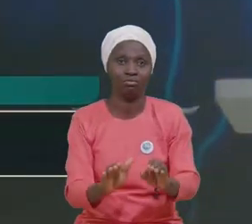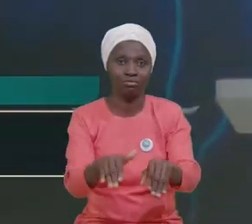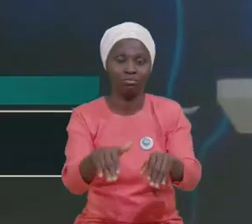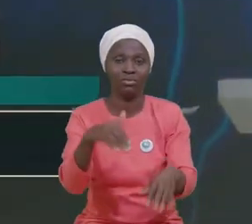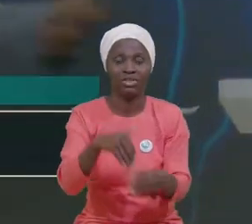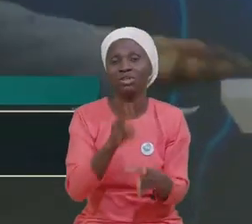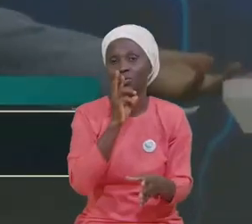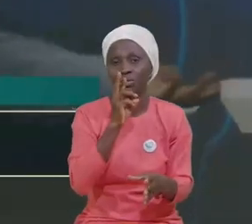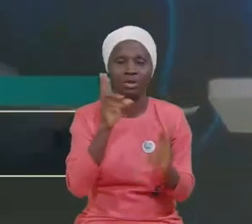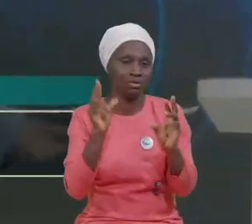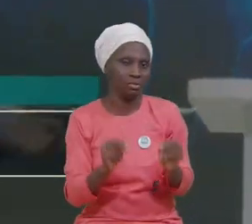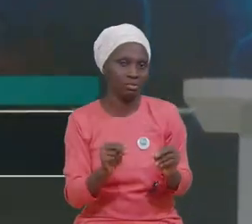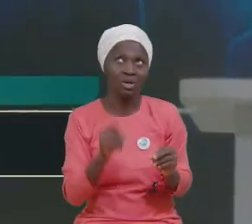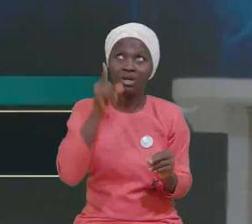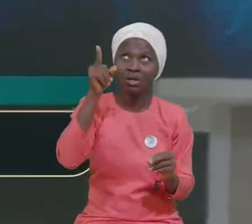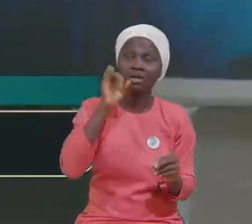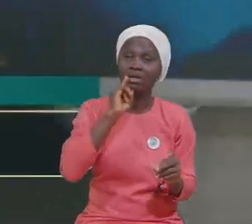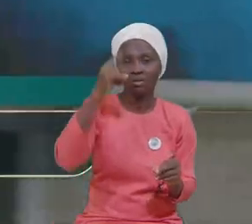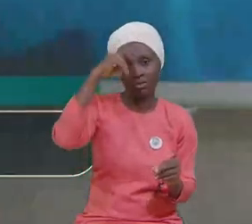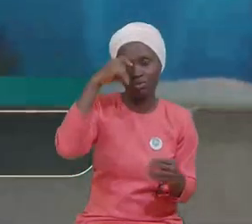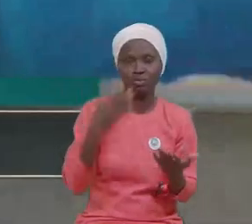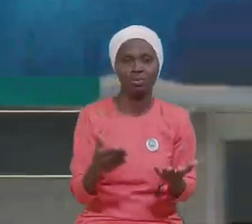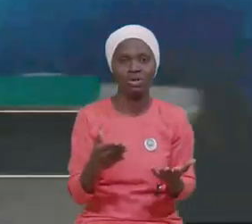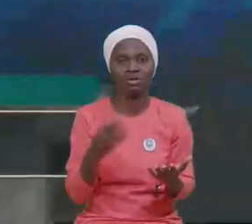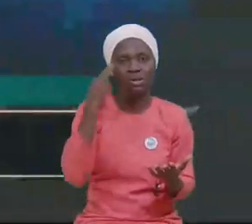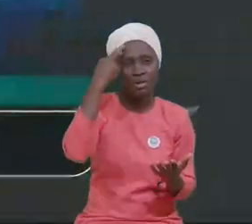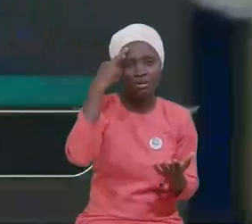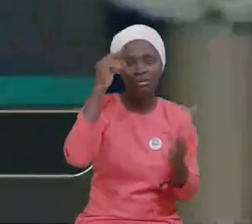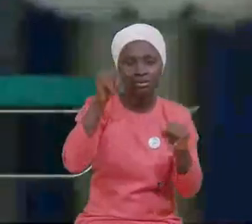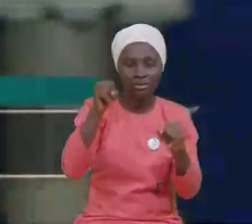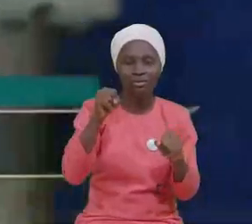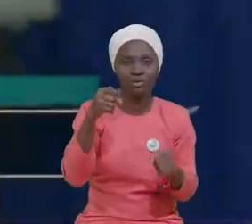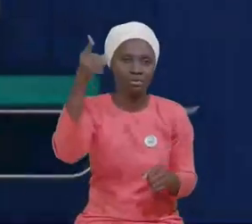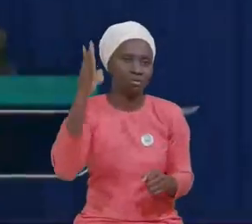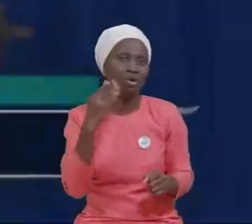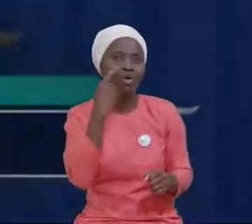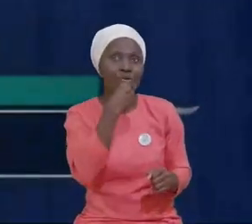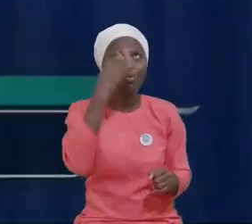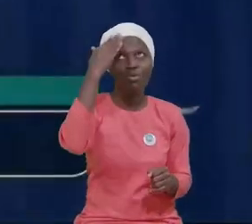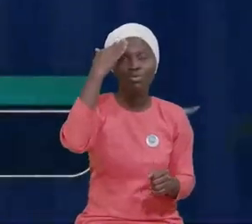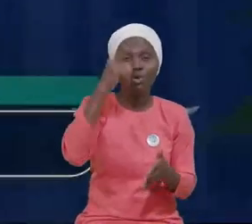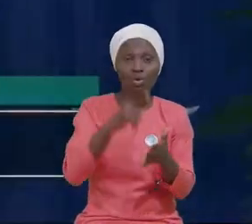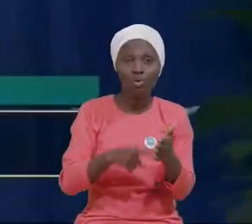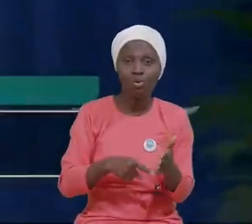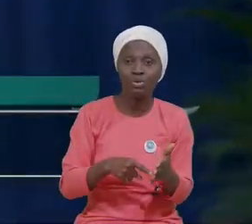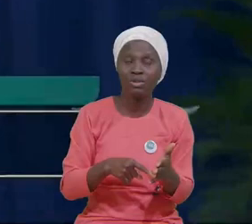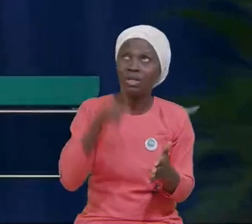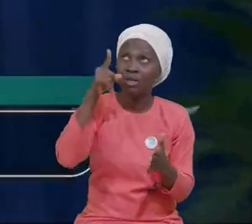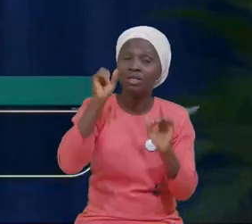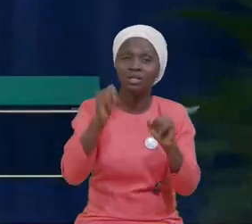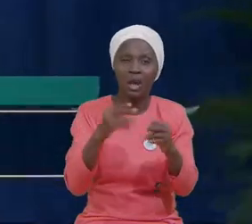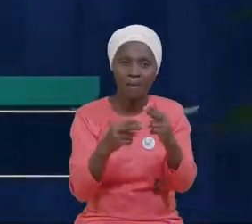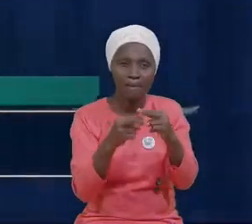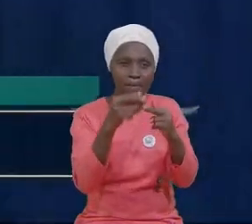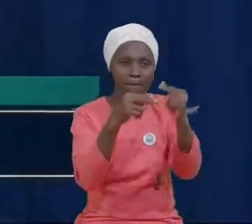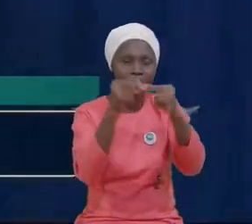C'est un Dieu sage. C'est un Dieu raisonnable. C'est un Dieu ingénieux. C'est un Dieu qui sait ce qu'il peut